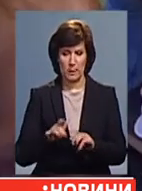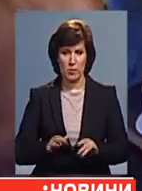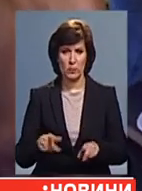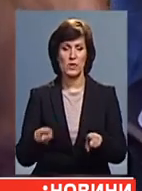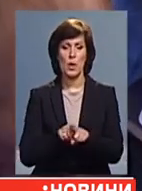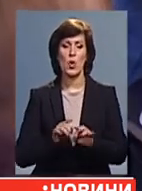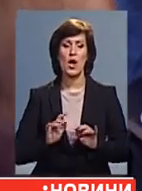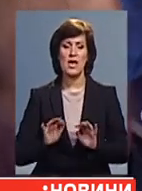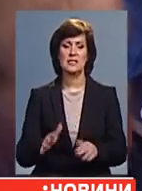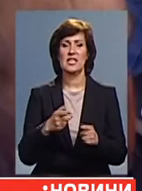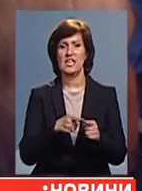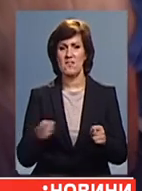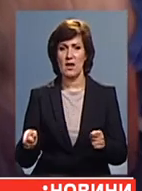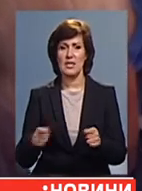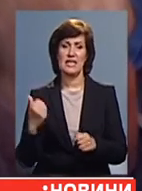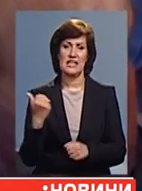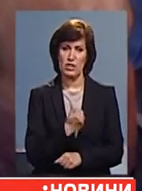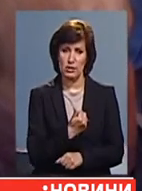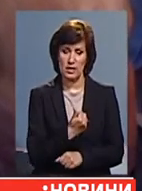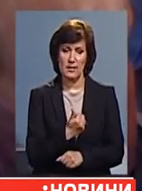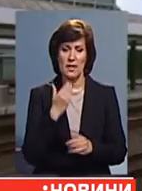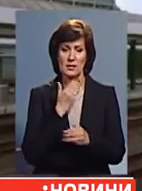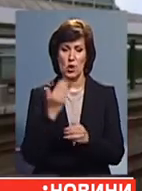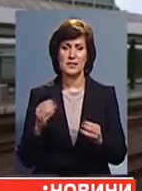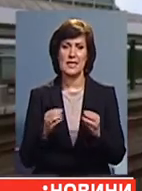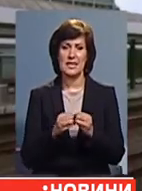таку акцію, вона тривала майже тиждень. За